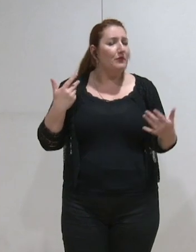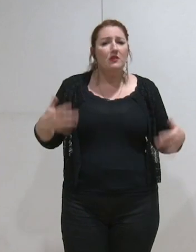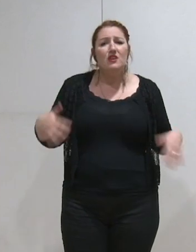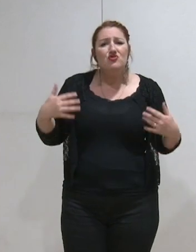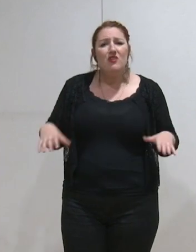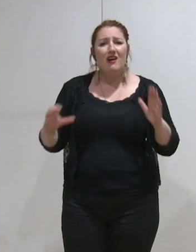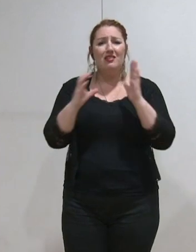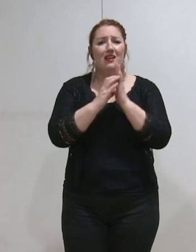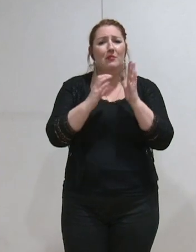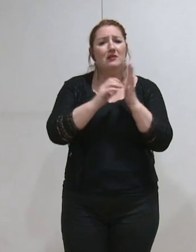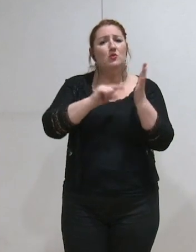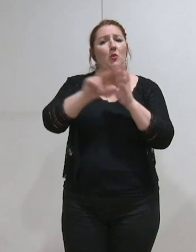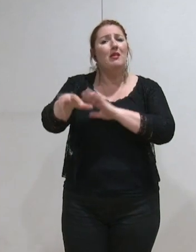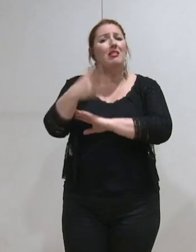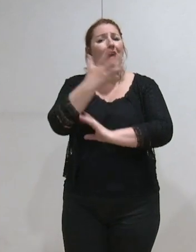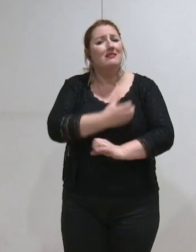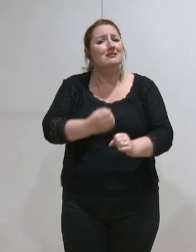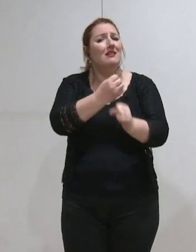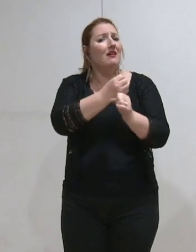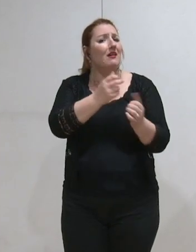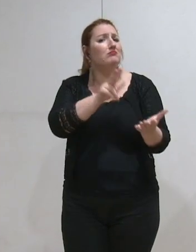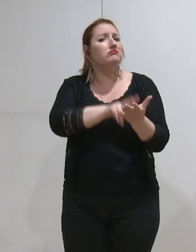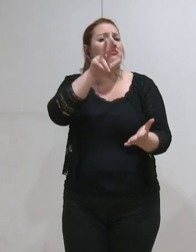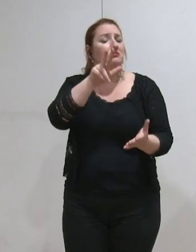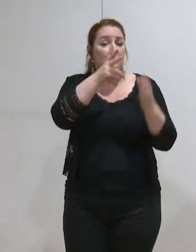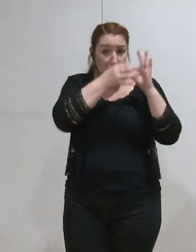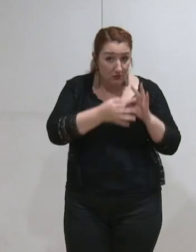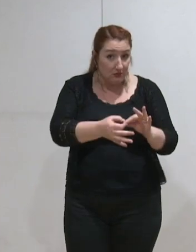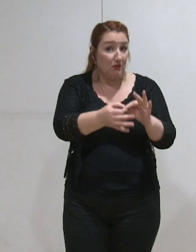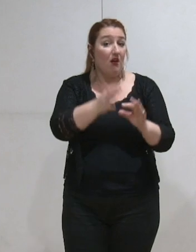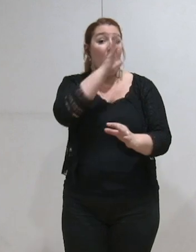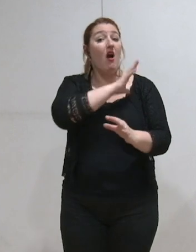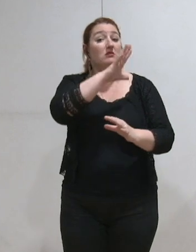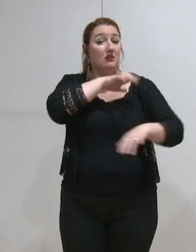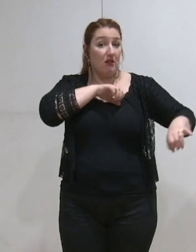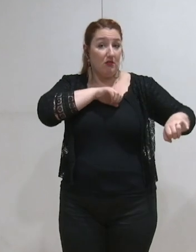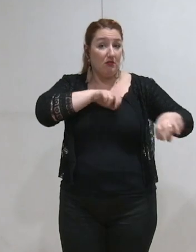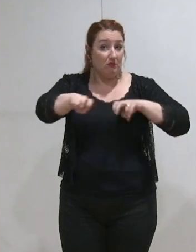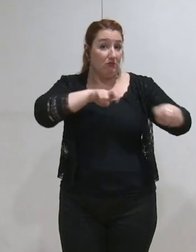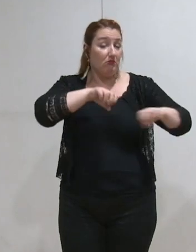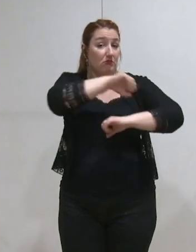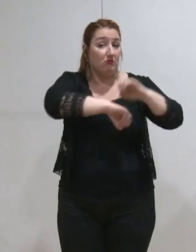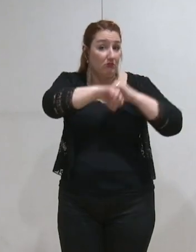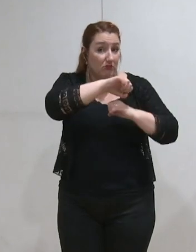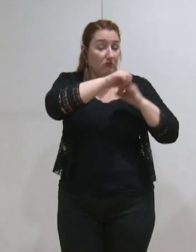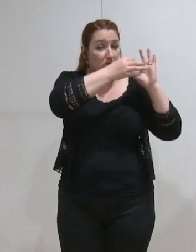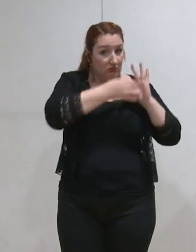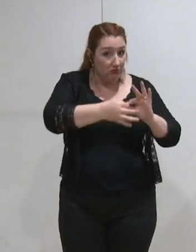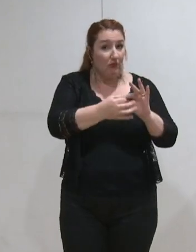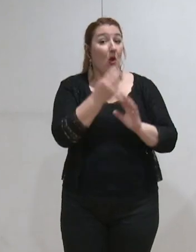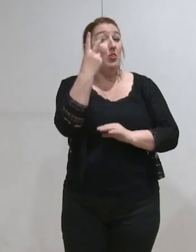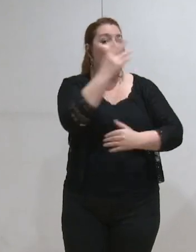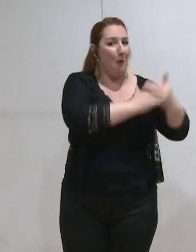une délibération de décembre 2013 et il s'agit d'appliquer l'ancien dispositif dans le cadre de deux opérations une